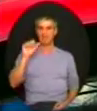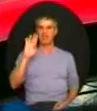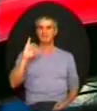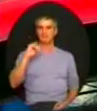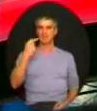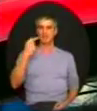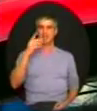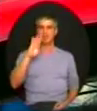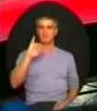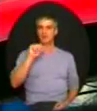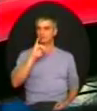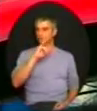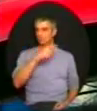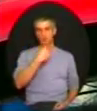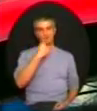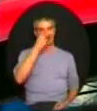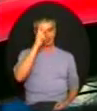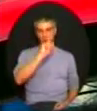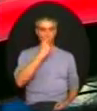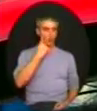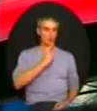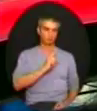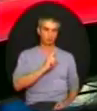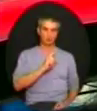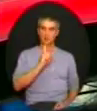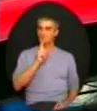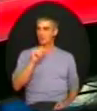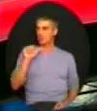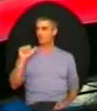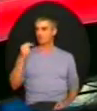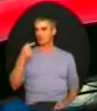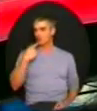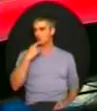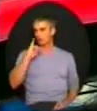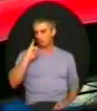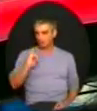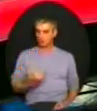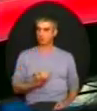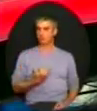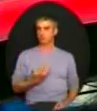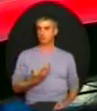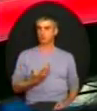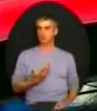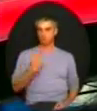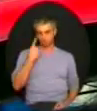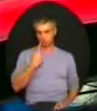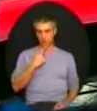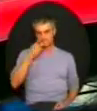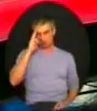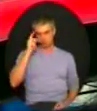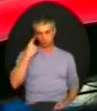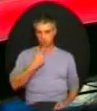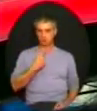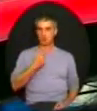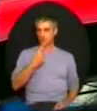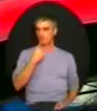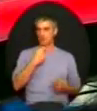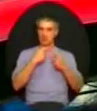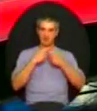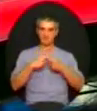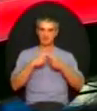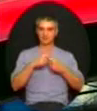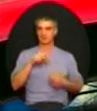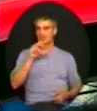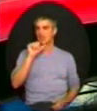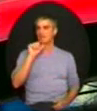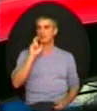גבאי. הוא אמר שהליכוד הוא לא מושחת, אבל אבי גבאי אומר שהליכוד מושחת. אמר את זה גם חבר הכנסת איימן